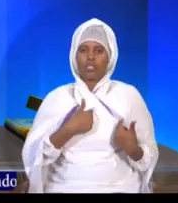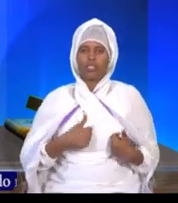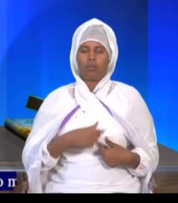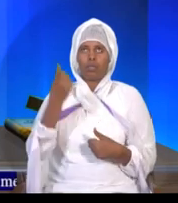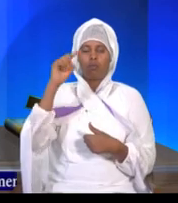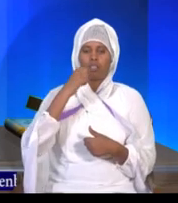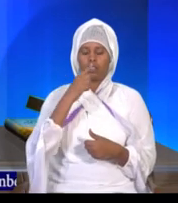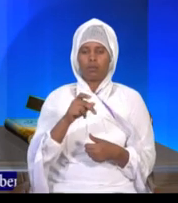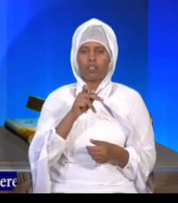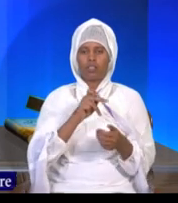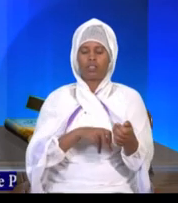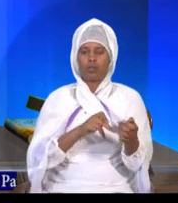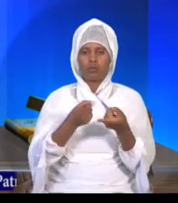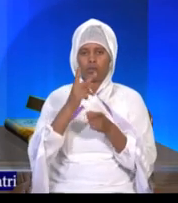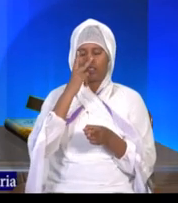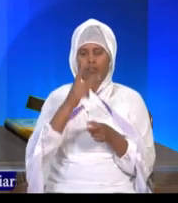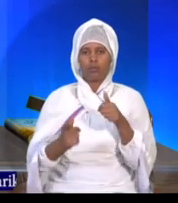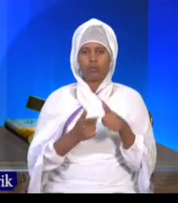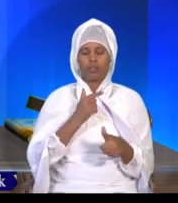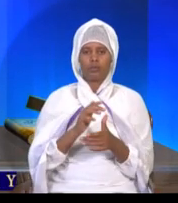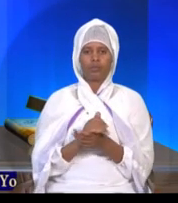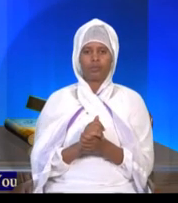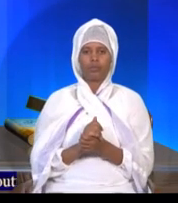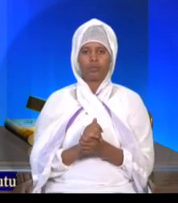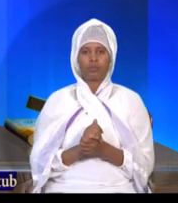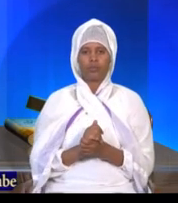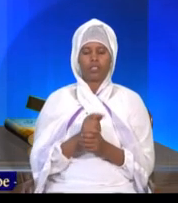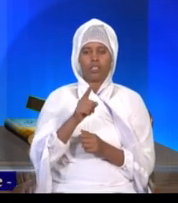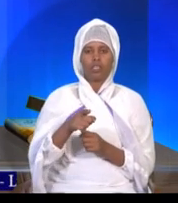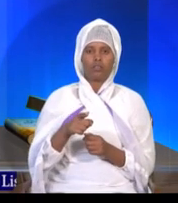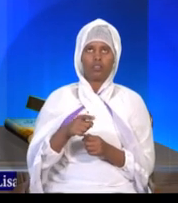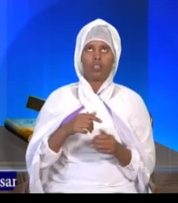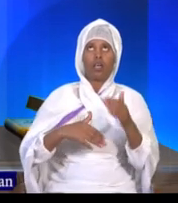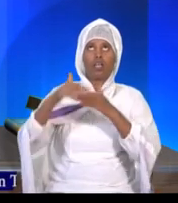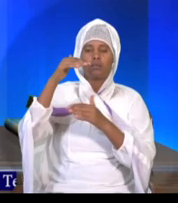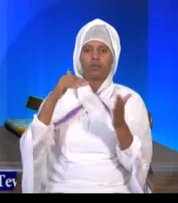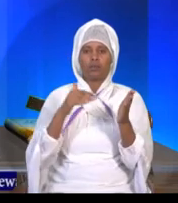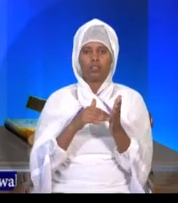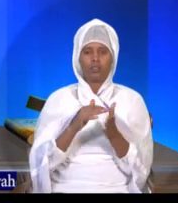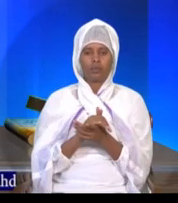ልቢ ኣምላኽ ዝተሰሚየ ቅዱስ ዳዊት ኣብቲ ታሪኩ እንተርእናዮ ኣብቲ መጀመርያ ኣብቲ ናሓሲ ምስ ወፀ